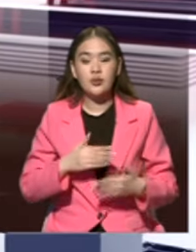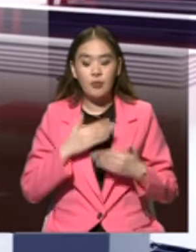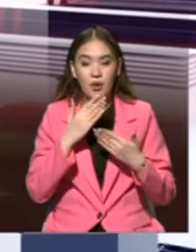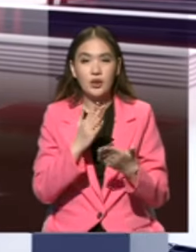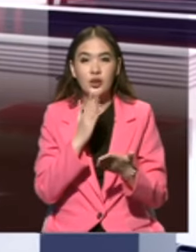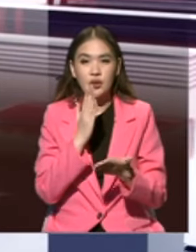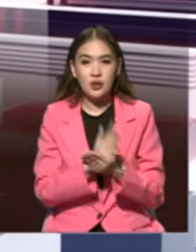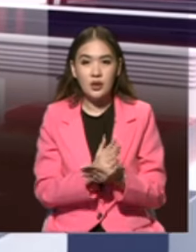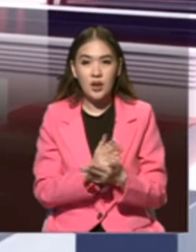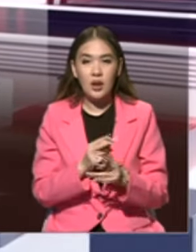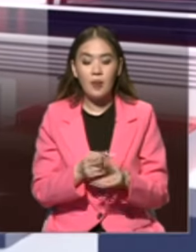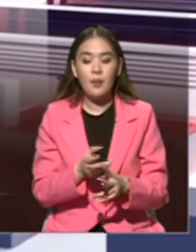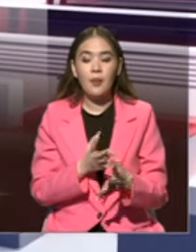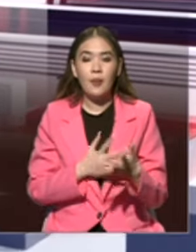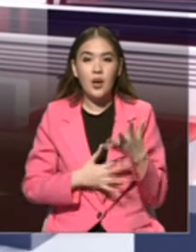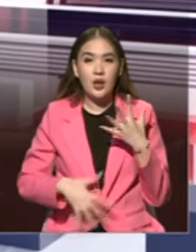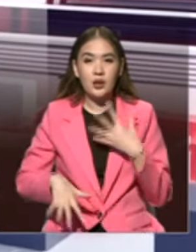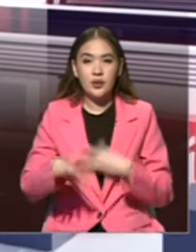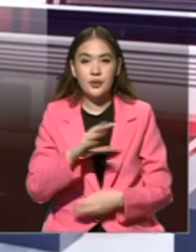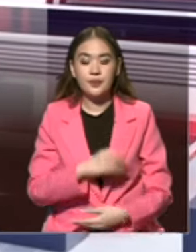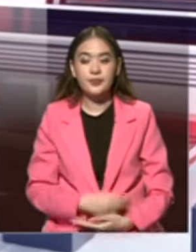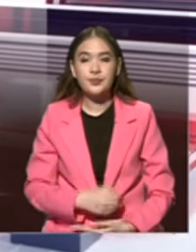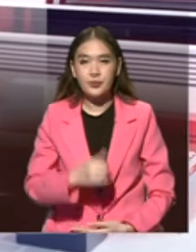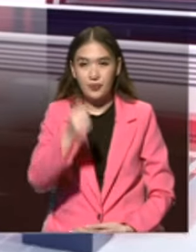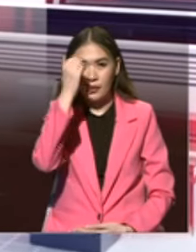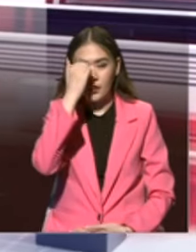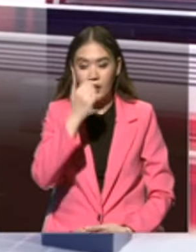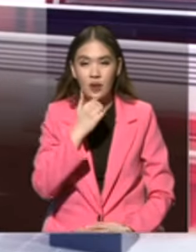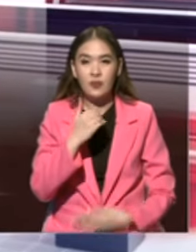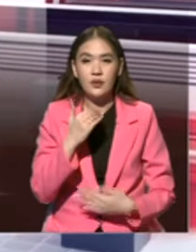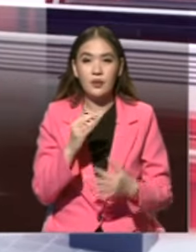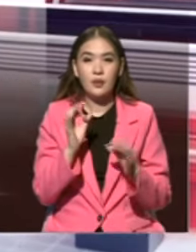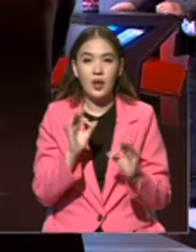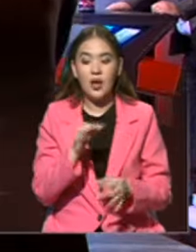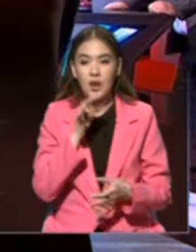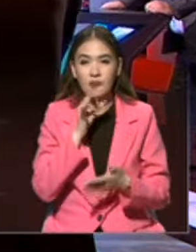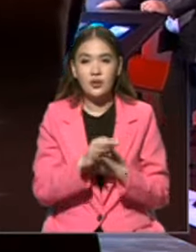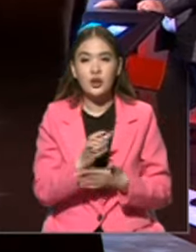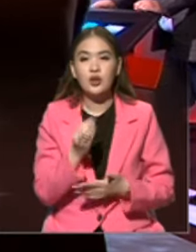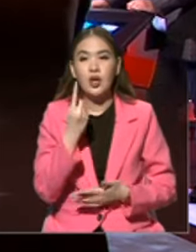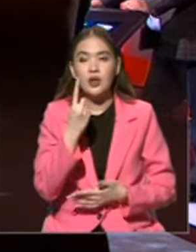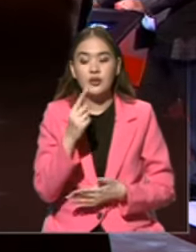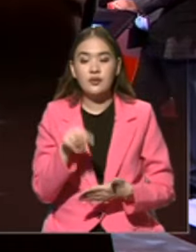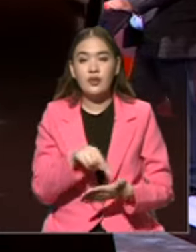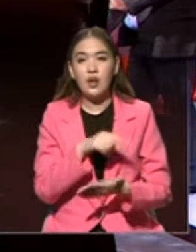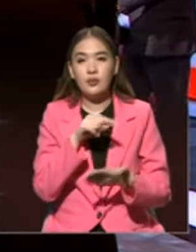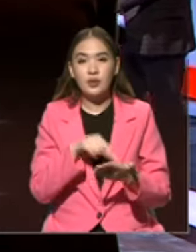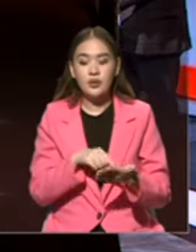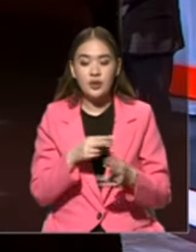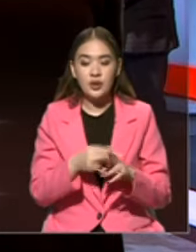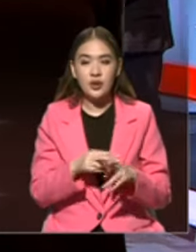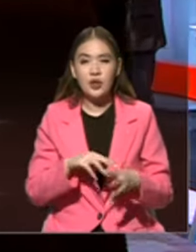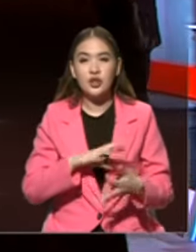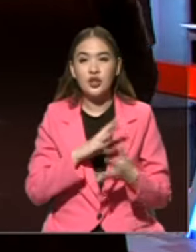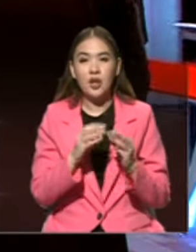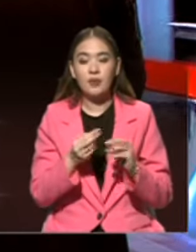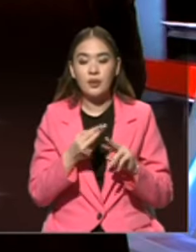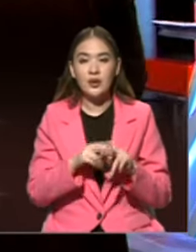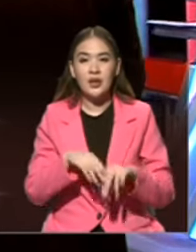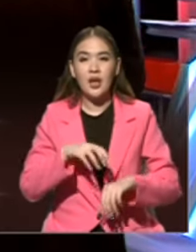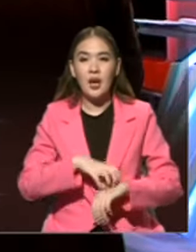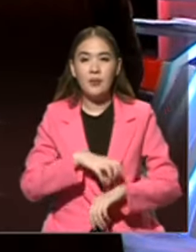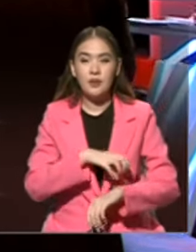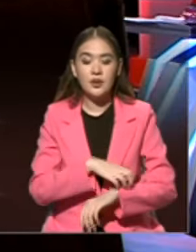Енді жаңағы рахмет, жақсы жауап бердіңіз. Енді тағы бір сұрақ қоя кетейін. Жалпы осы комиссия деп отырмыз